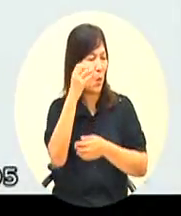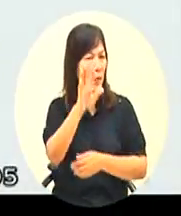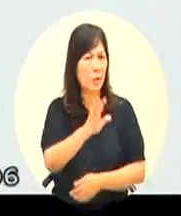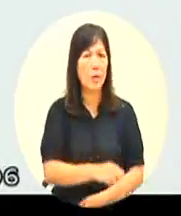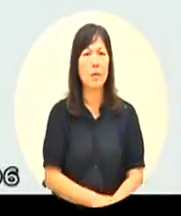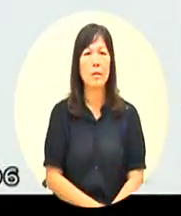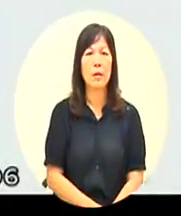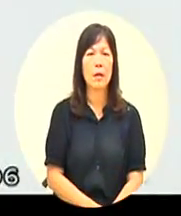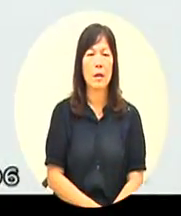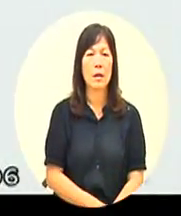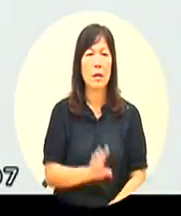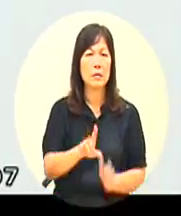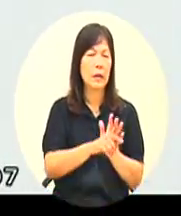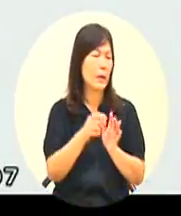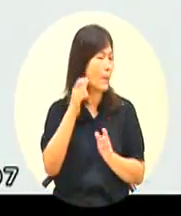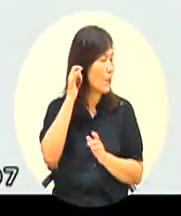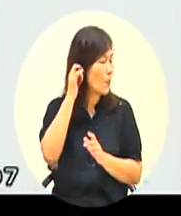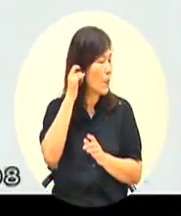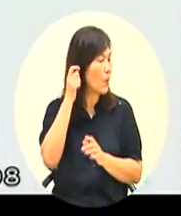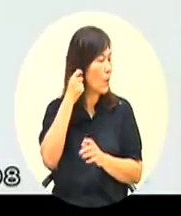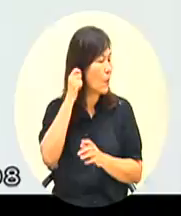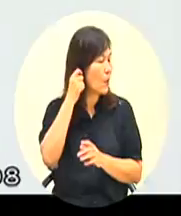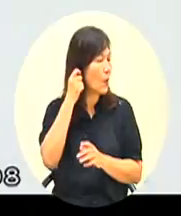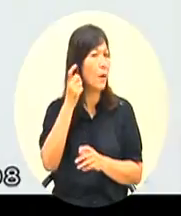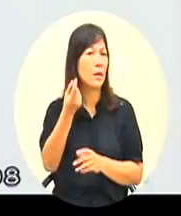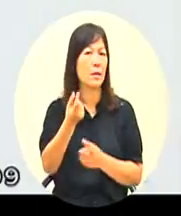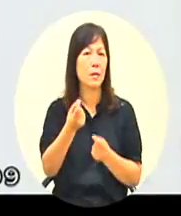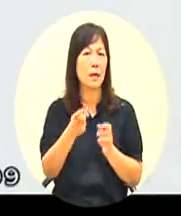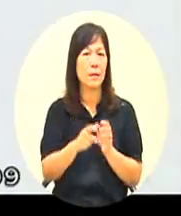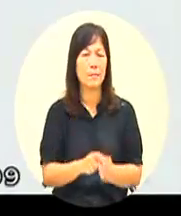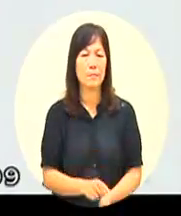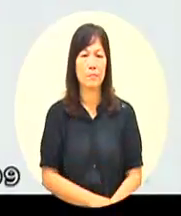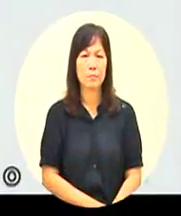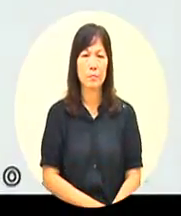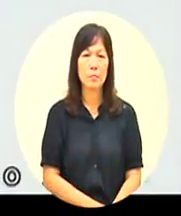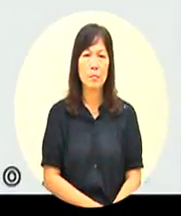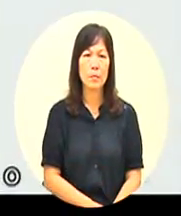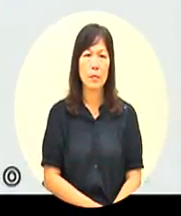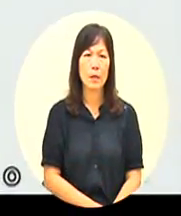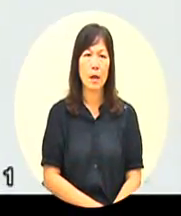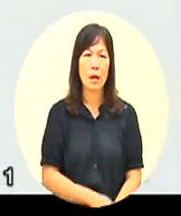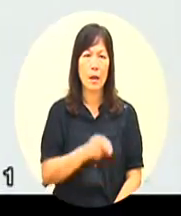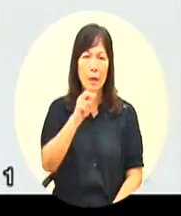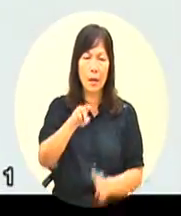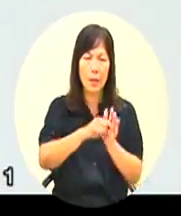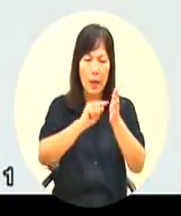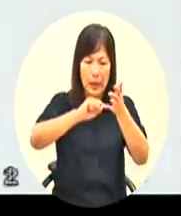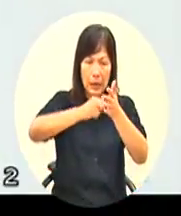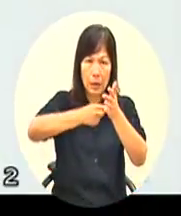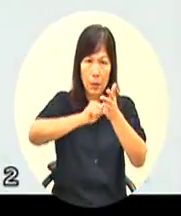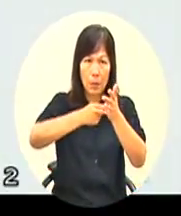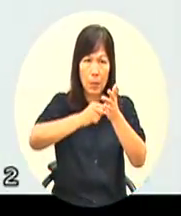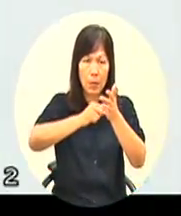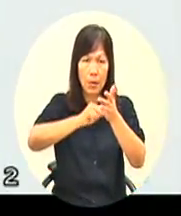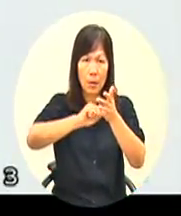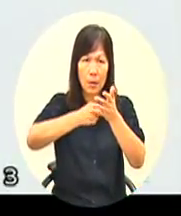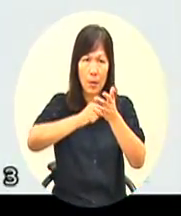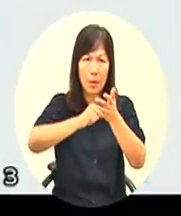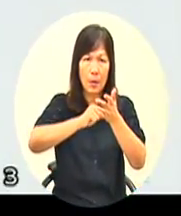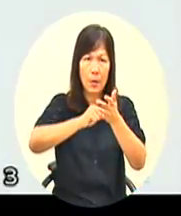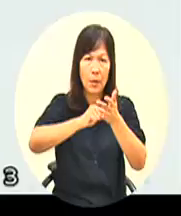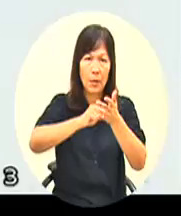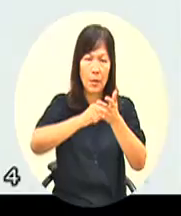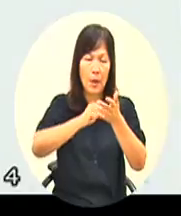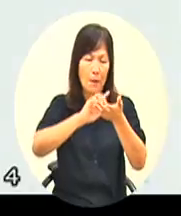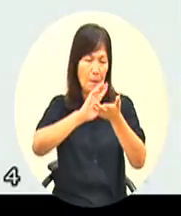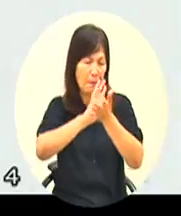像这个楼帽耳环啊，大家有没有看到他把这个楼帽啊，把它去创